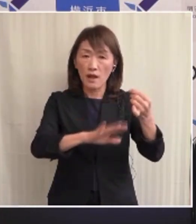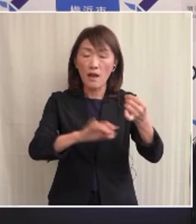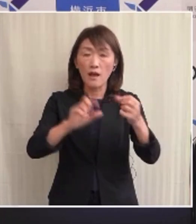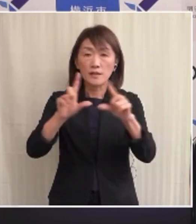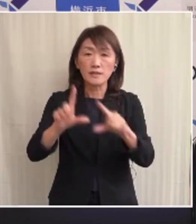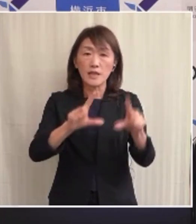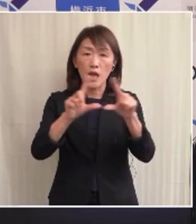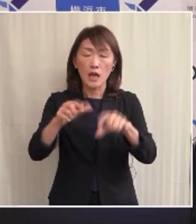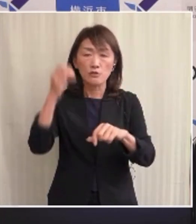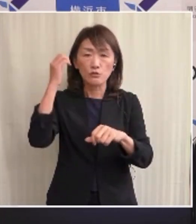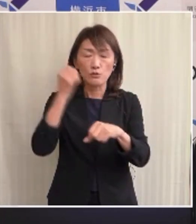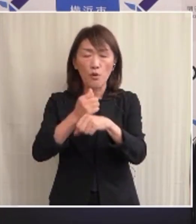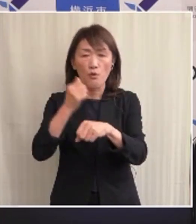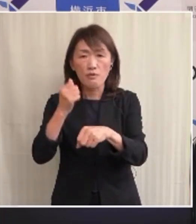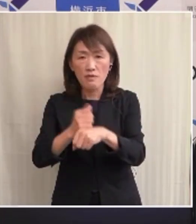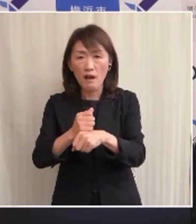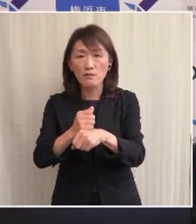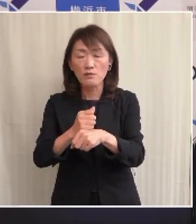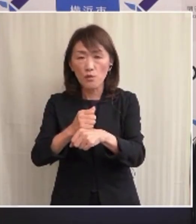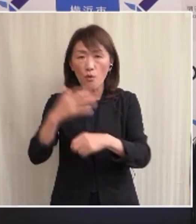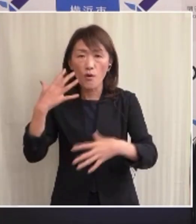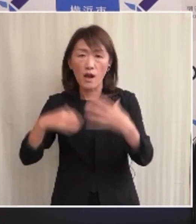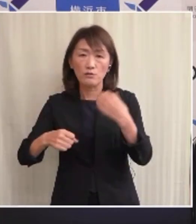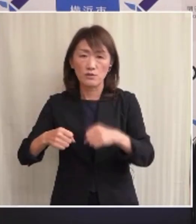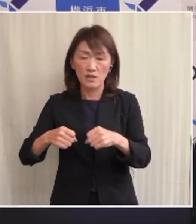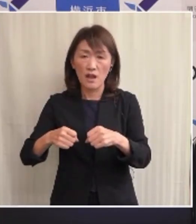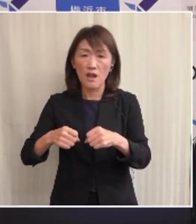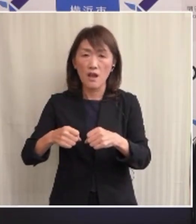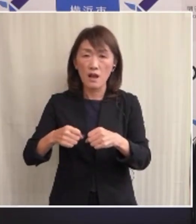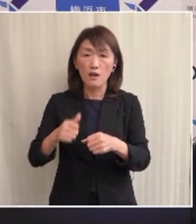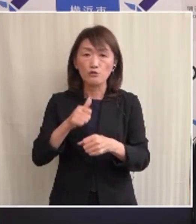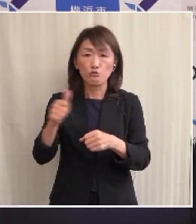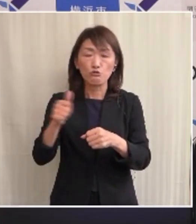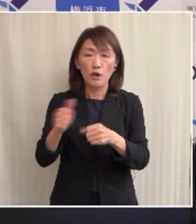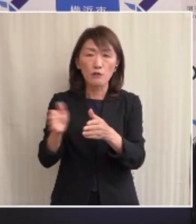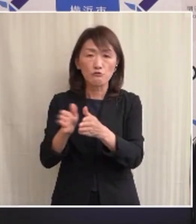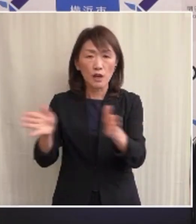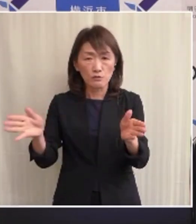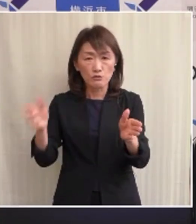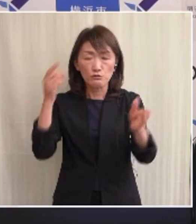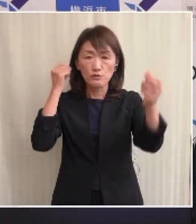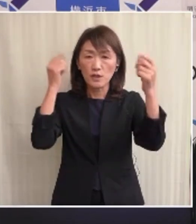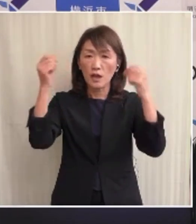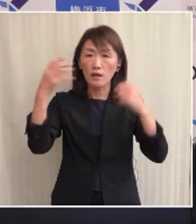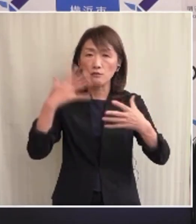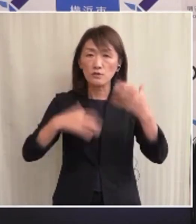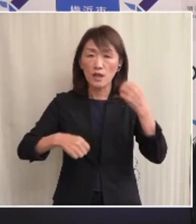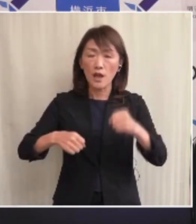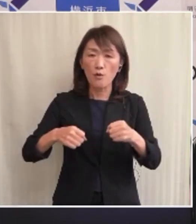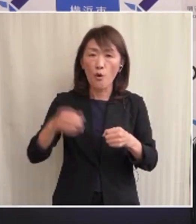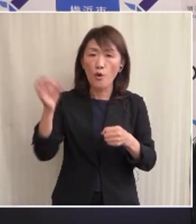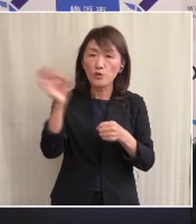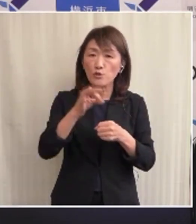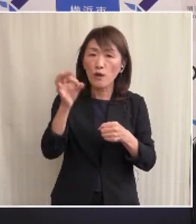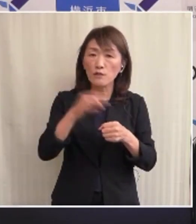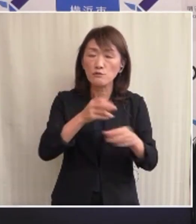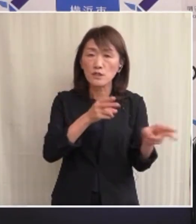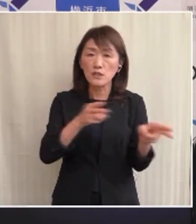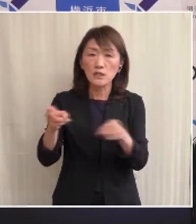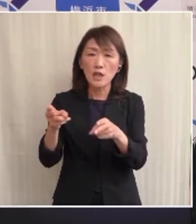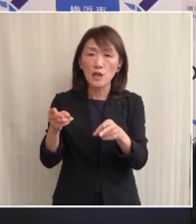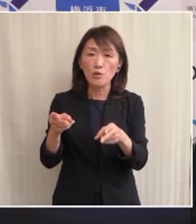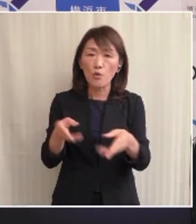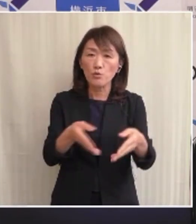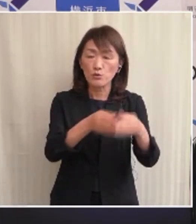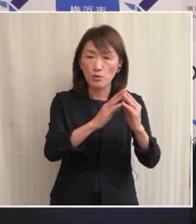帯への学習就学支援の拡充ですとか、大学生への奨学金制度を創設ということで、